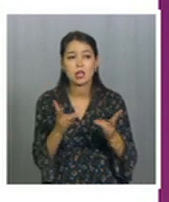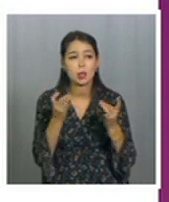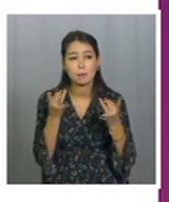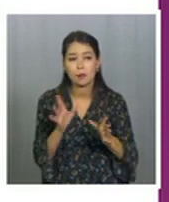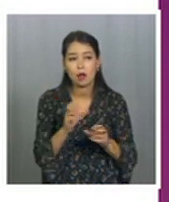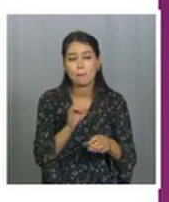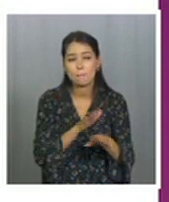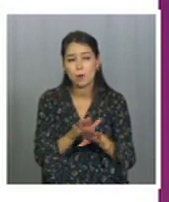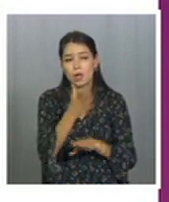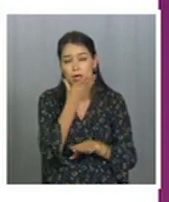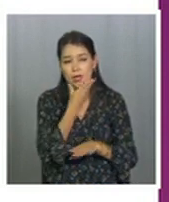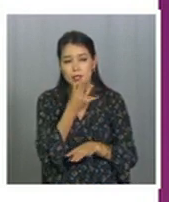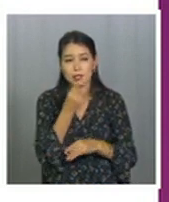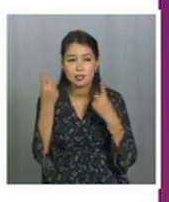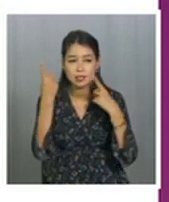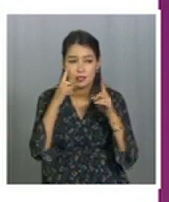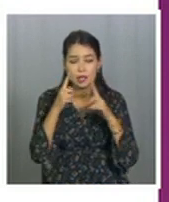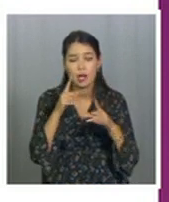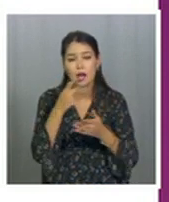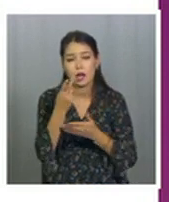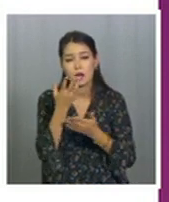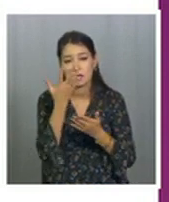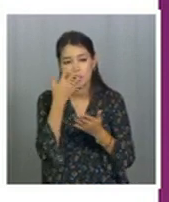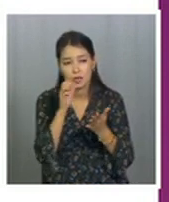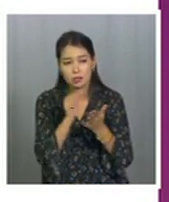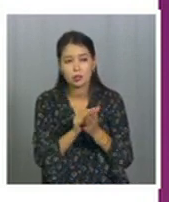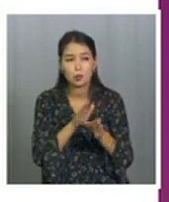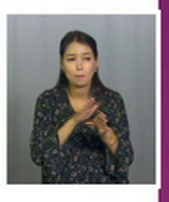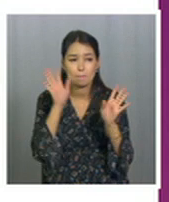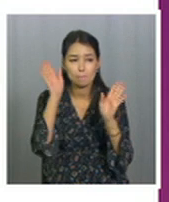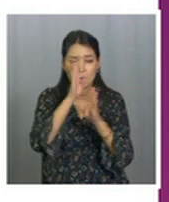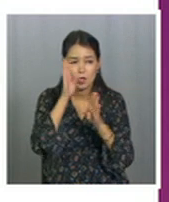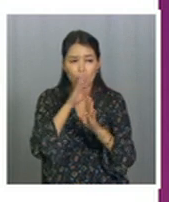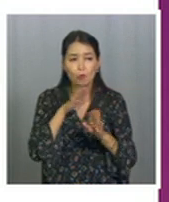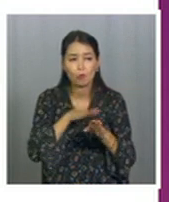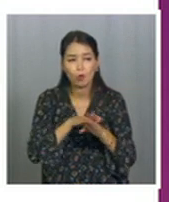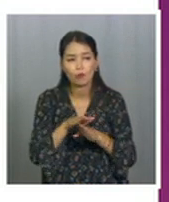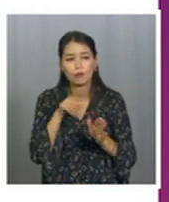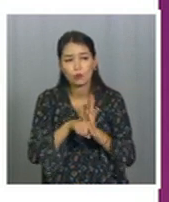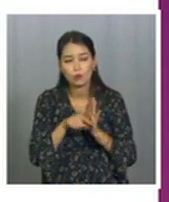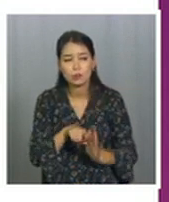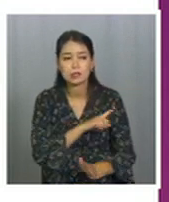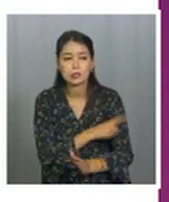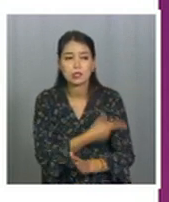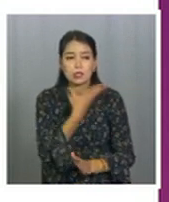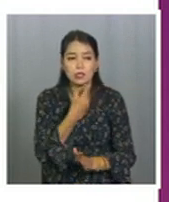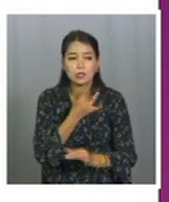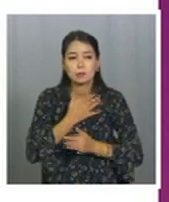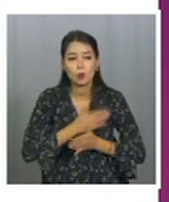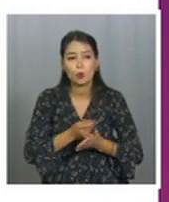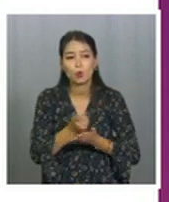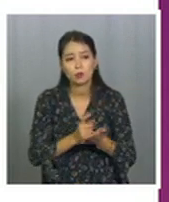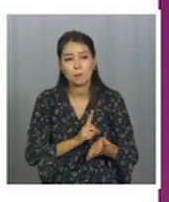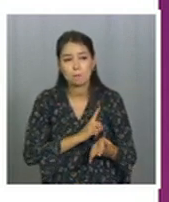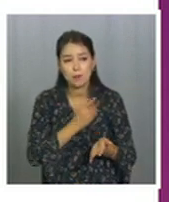загадок. Картина природы полна внутренней силы, красоты и спокойствия. Художник – мастер эпического